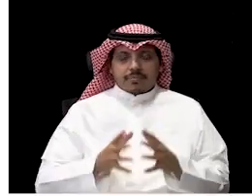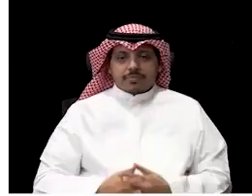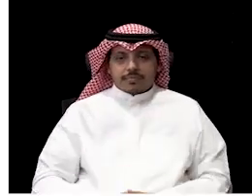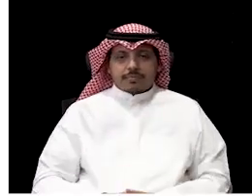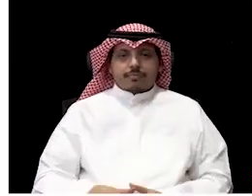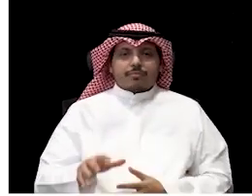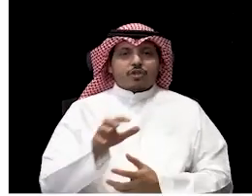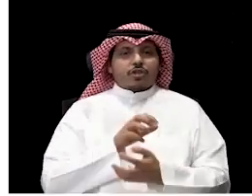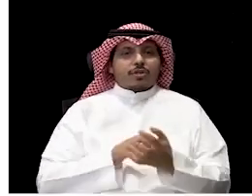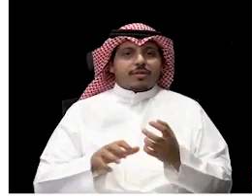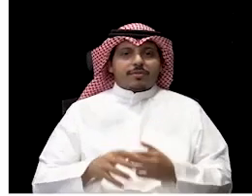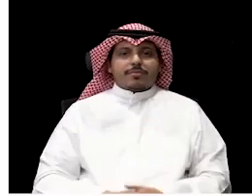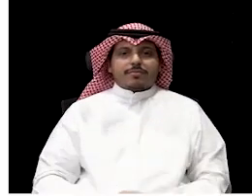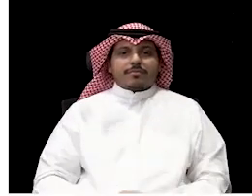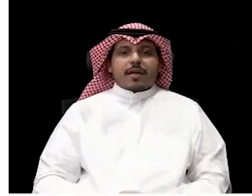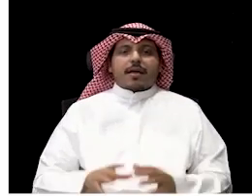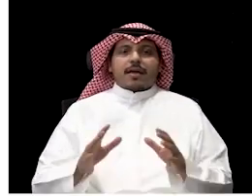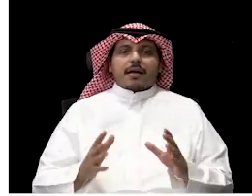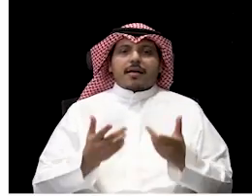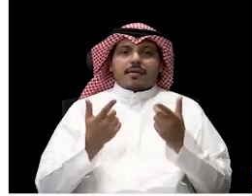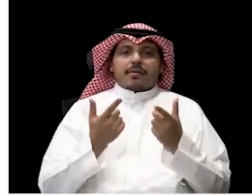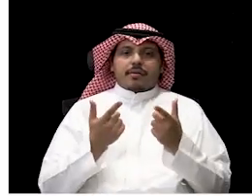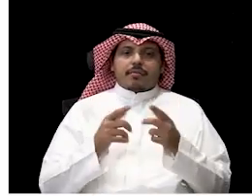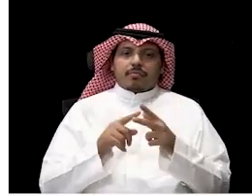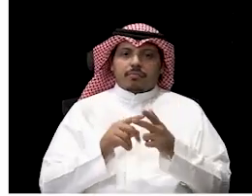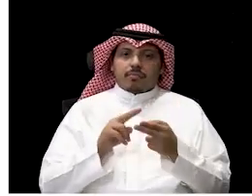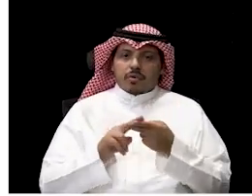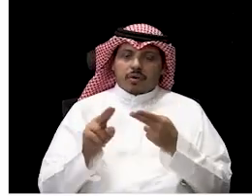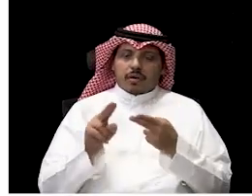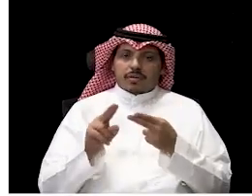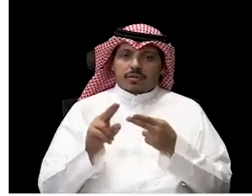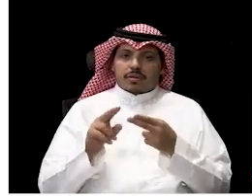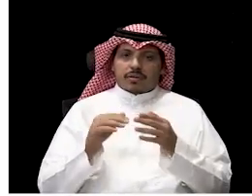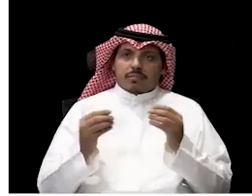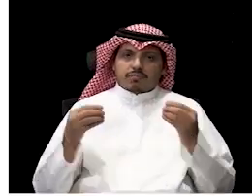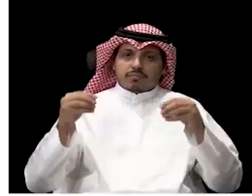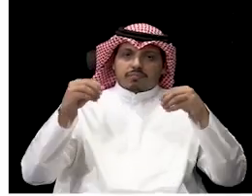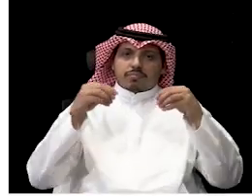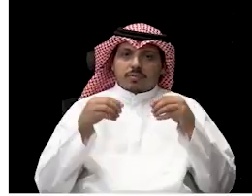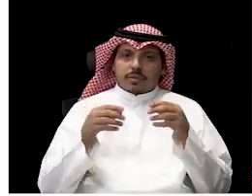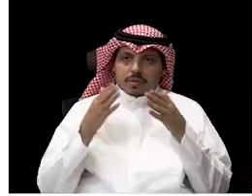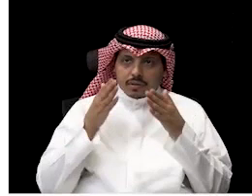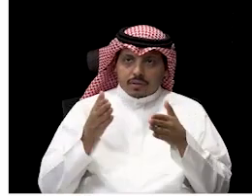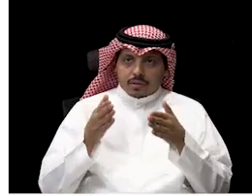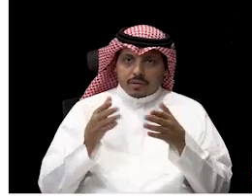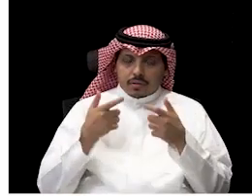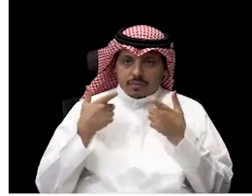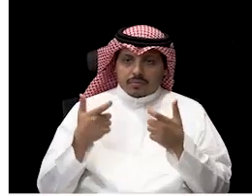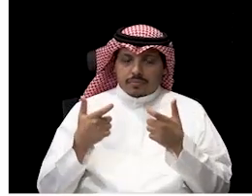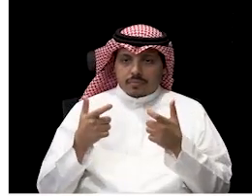تعتبر مشكلة، كيف تتم معالجة التضخم؟ التركيز في حماية